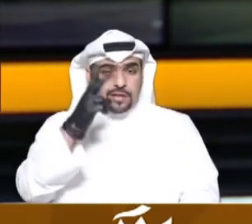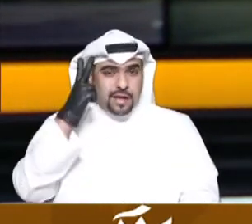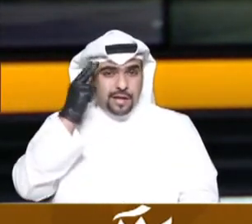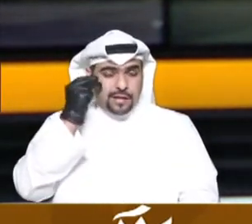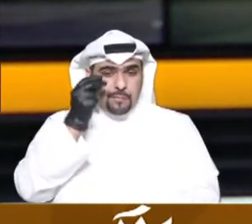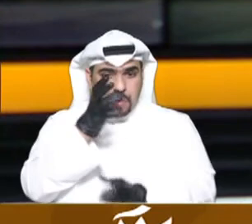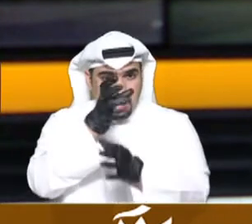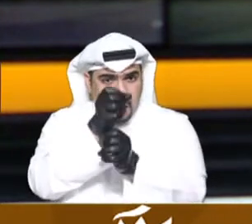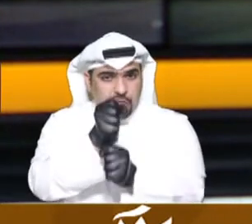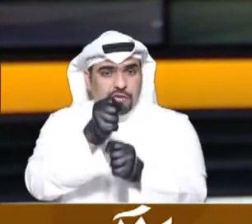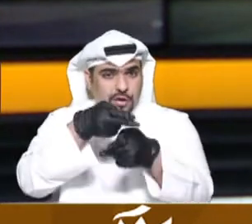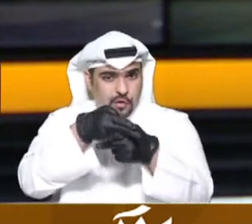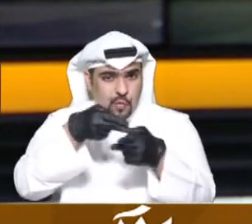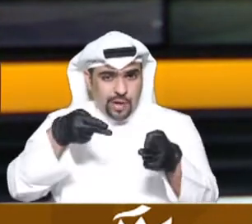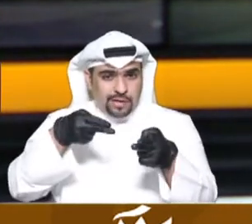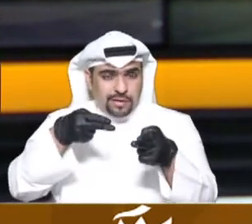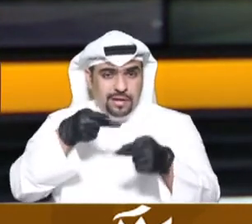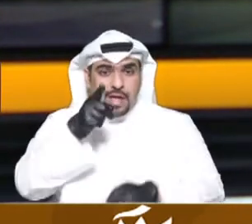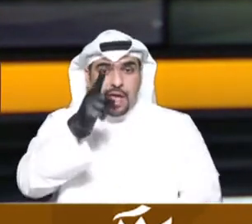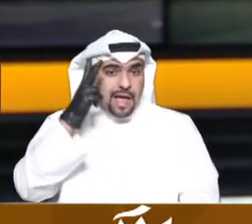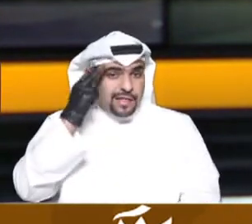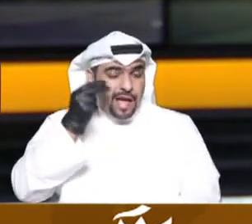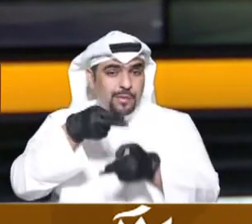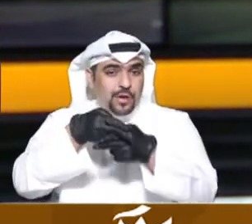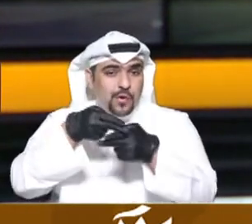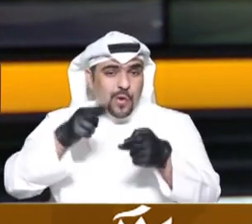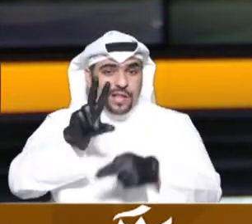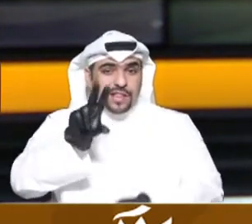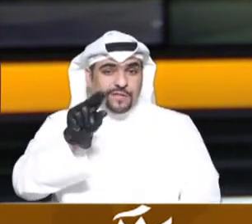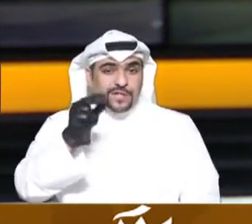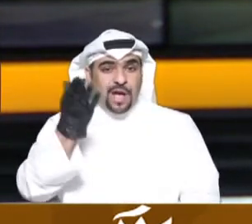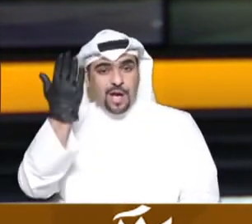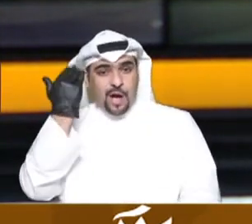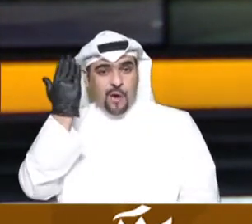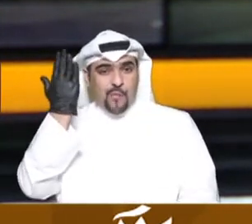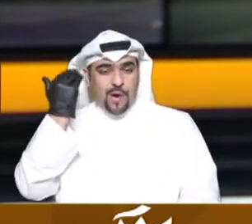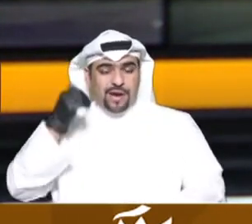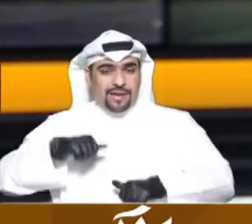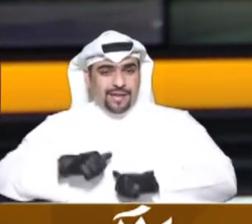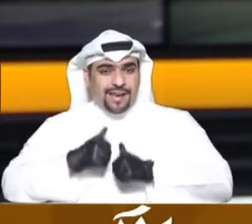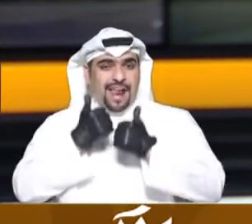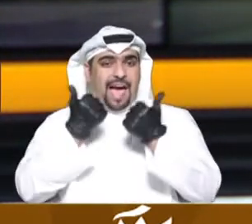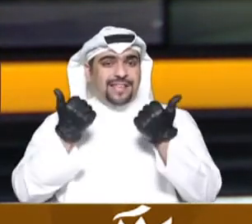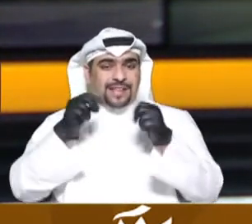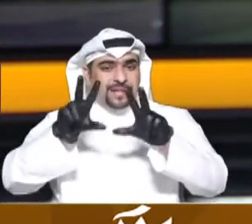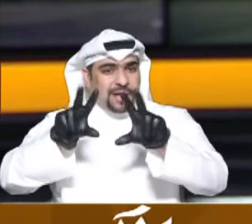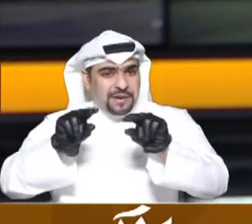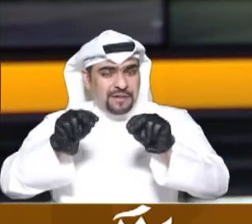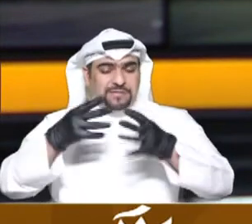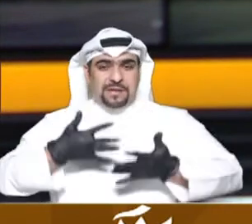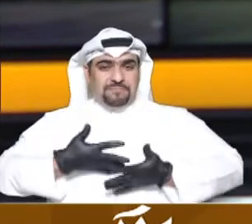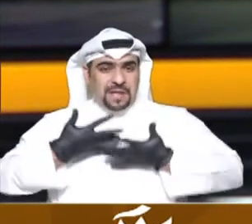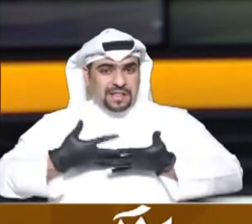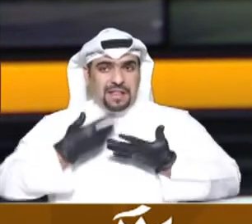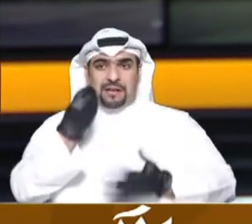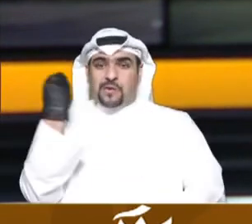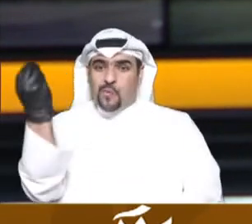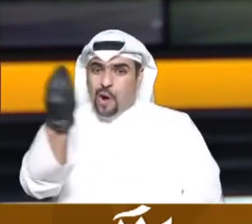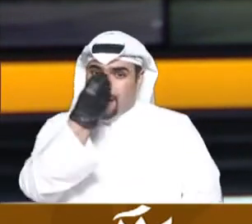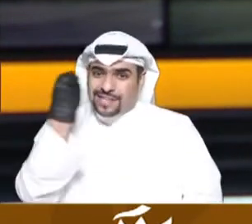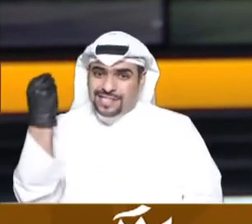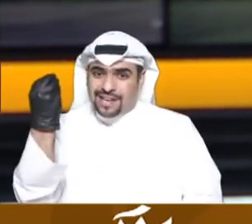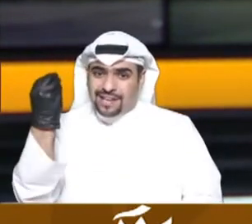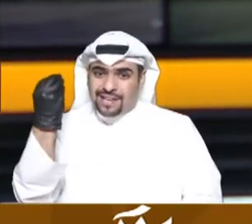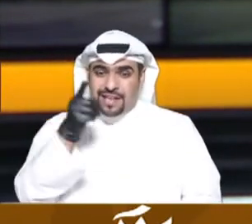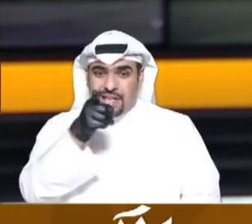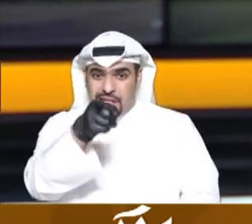ترجع الكويت مثل ما كانت؟ ما حنيتوا ترجع الحياة إلى طبيعتها؟ ما تبون ينزاح عنكم